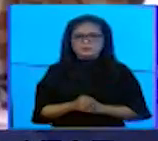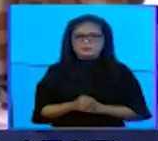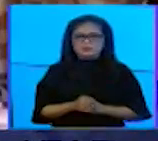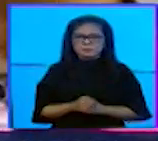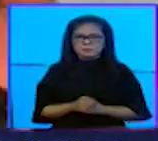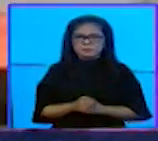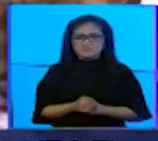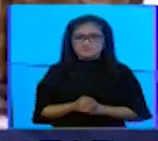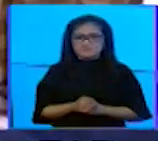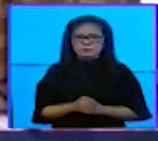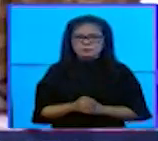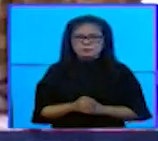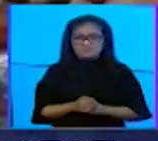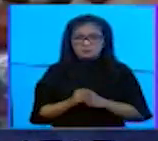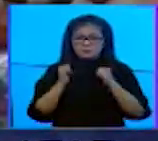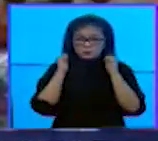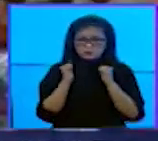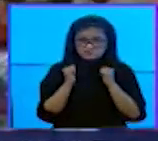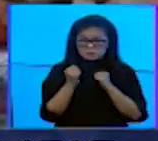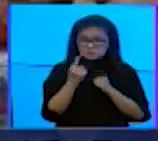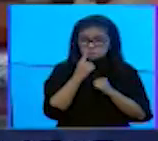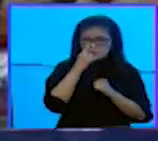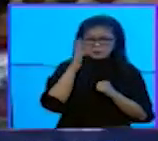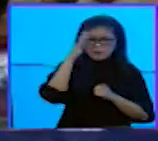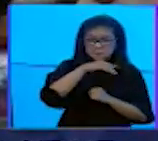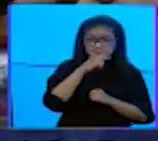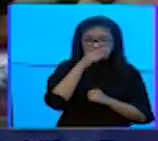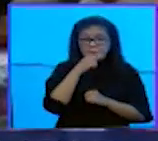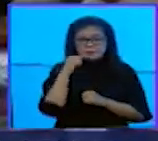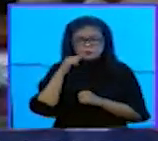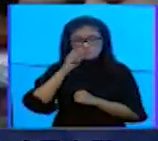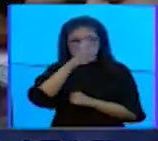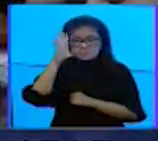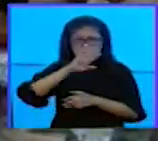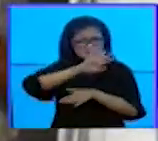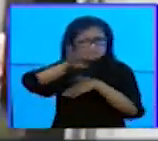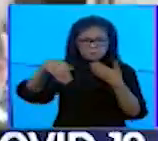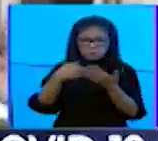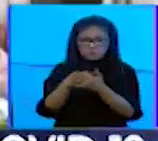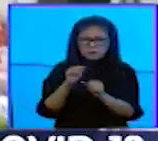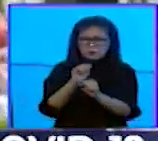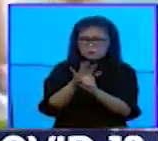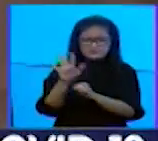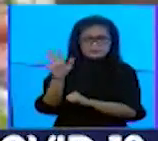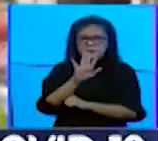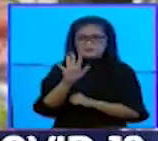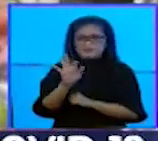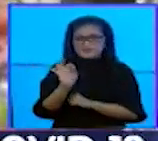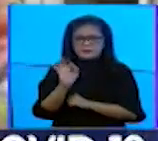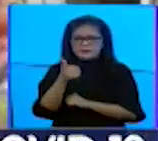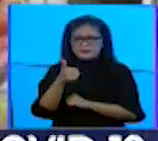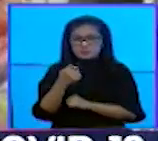Dari sejumlah pengungsi yang menjalani swab antigen pada hari Minggu siang, seluruhnya dinyatakan negatif. Pemeriksaan swab antigen pada